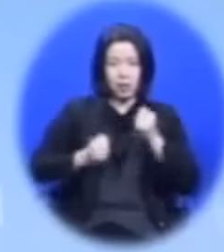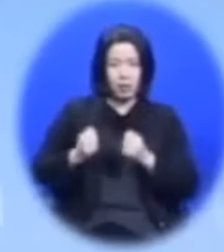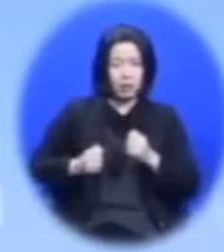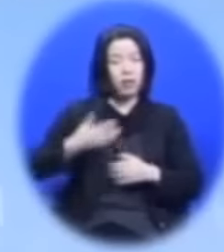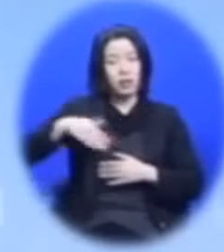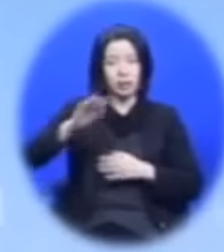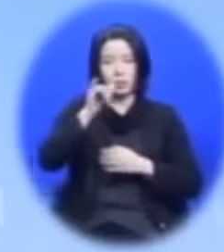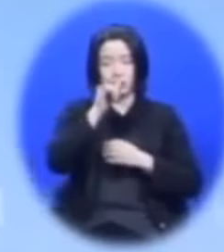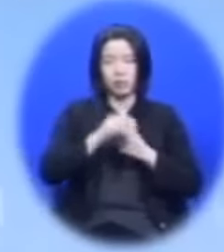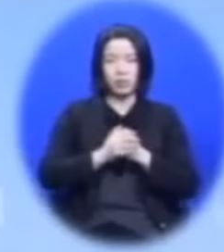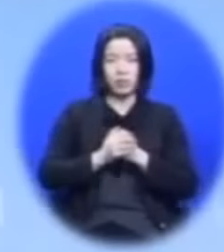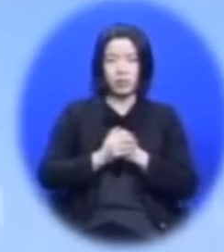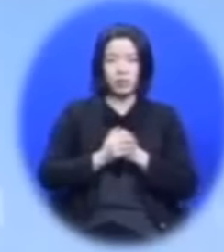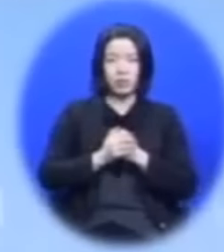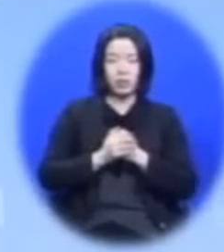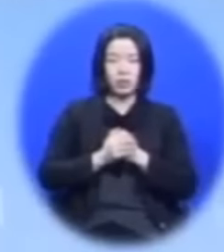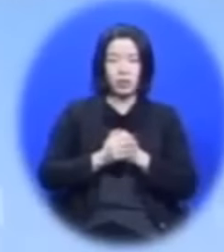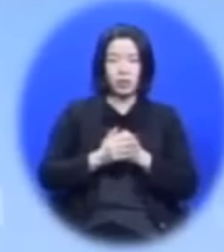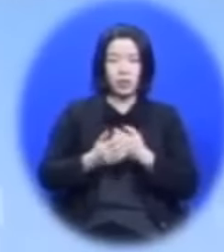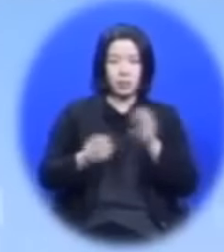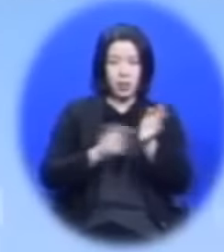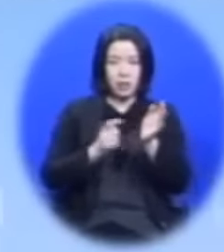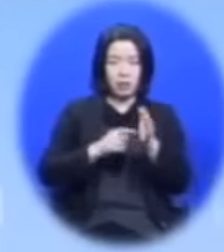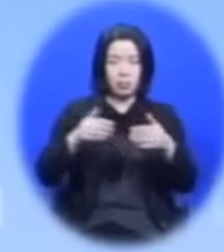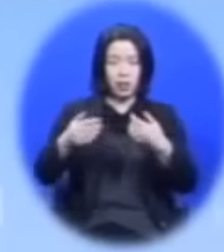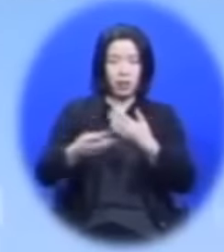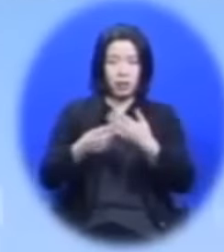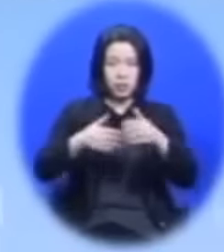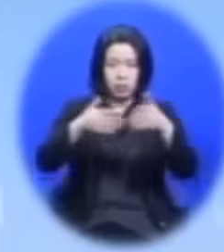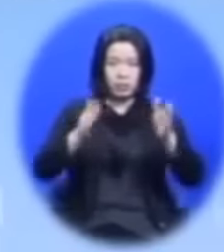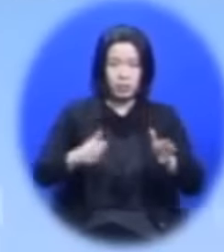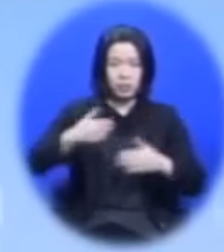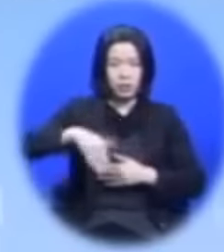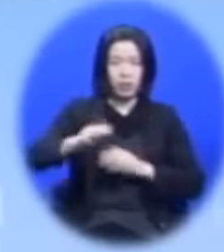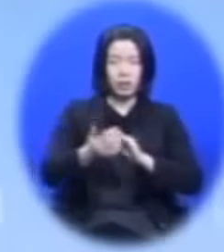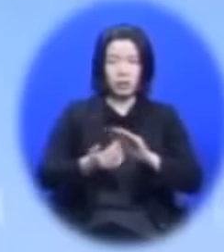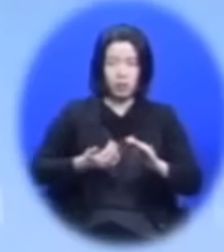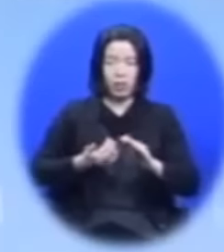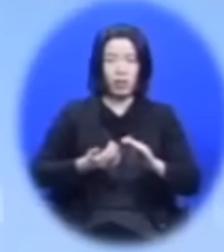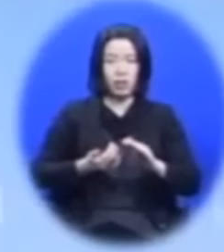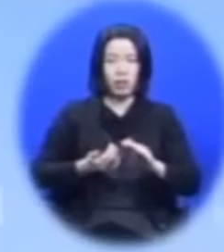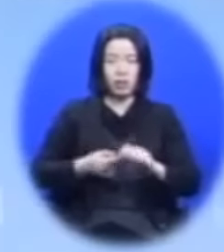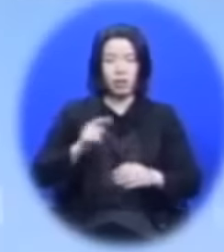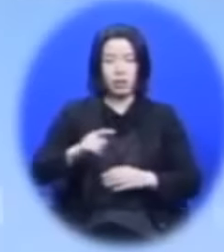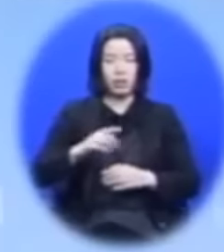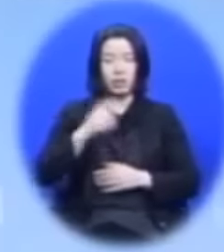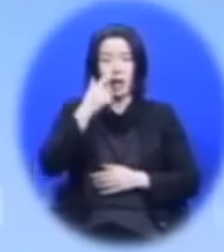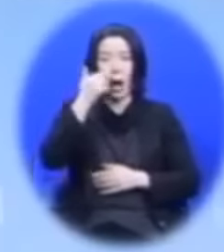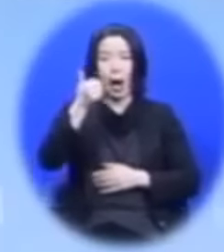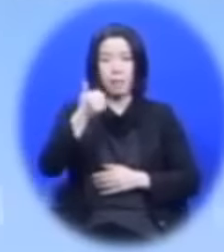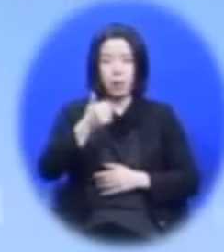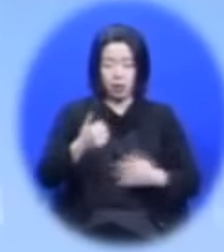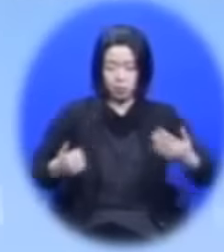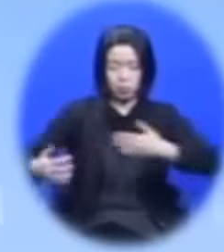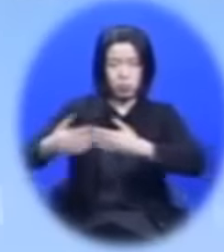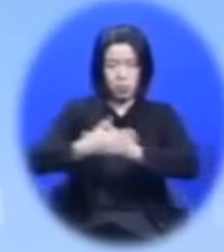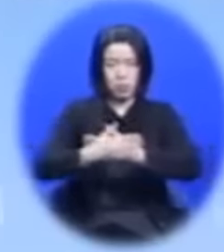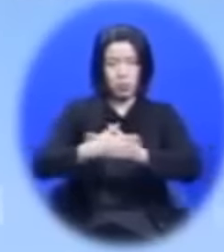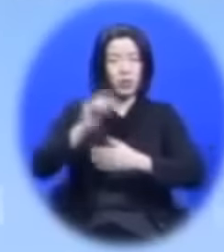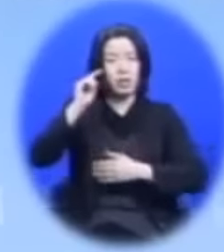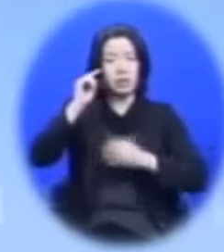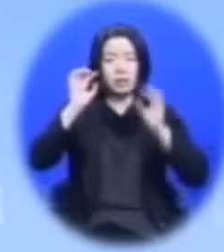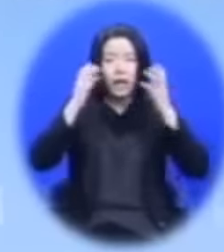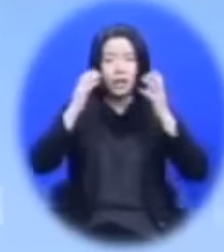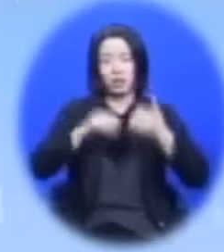내달렸습니다. 응급실로 가기 전에 그 아버지의 품에서 그 아이가